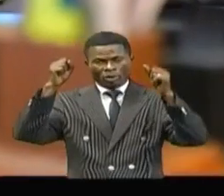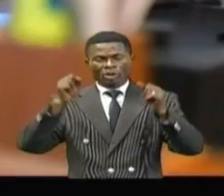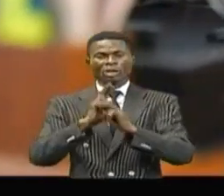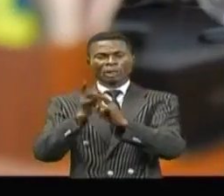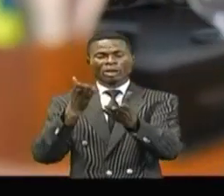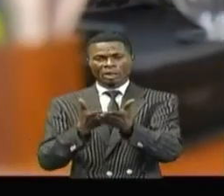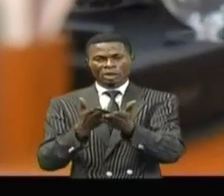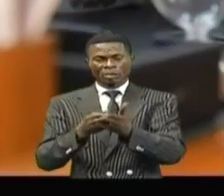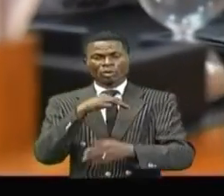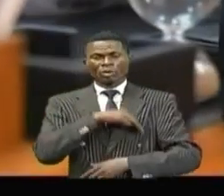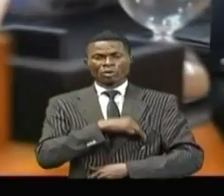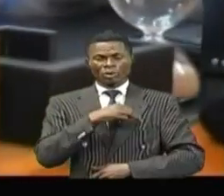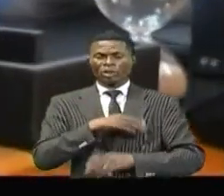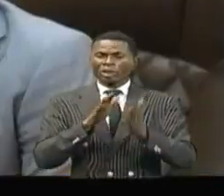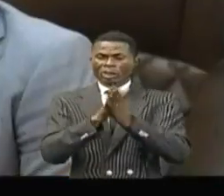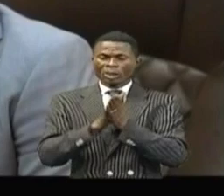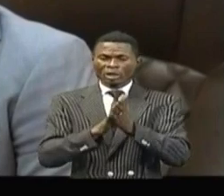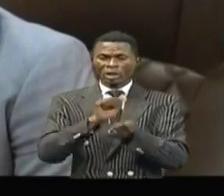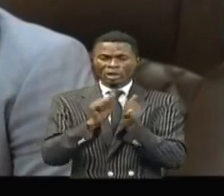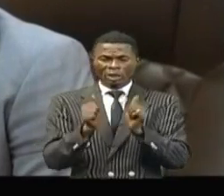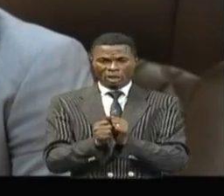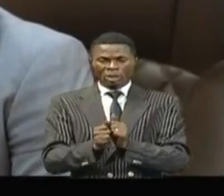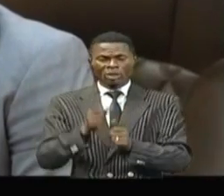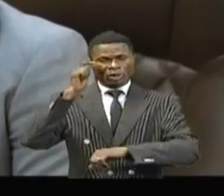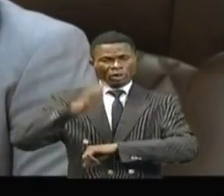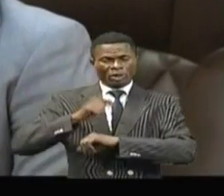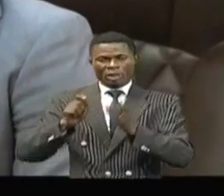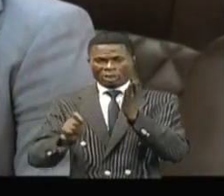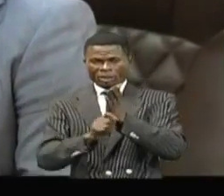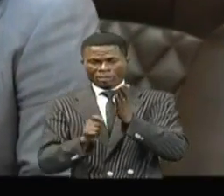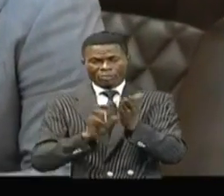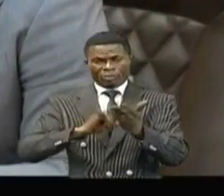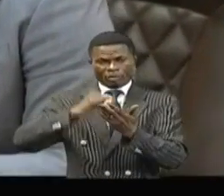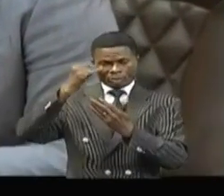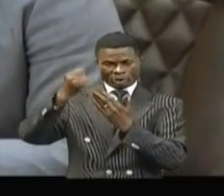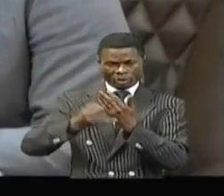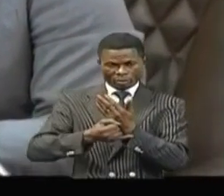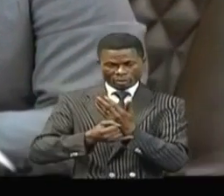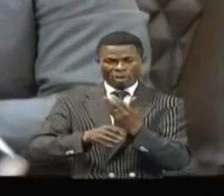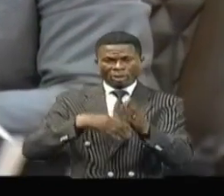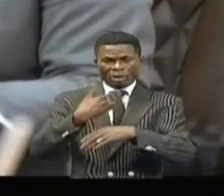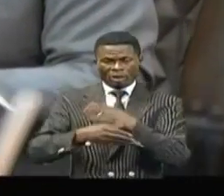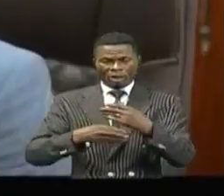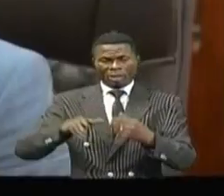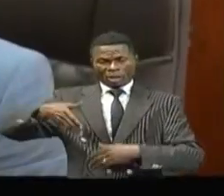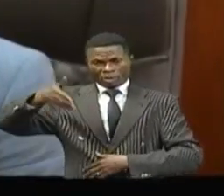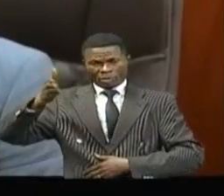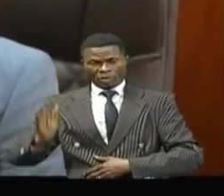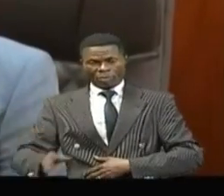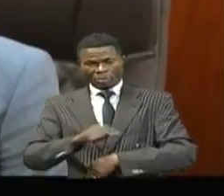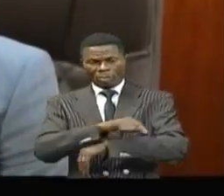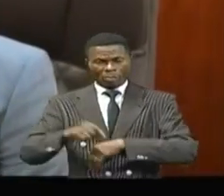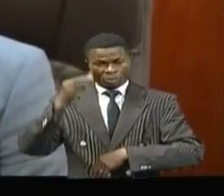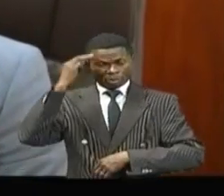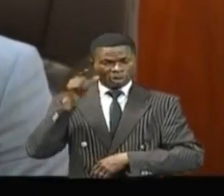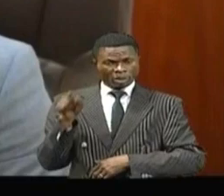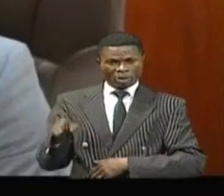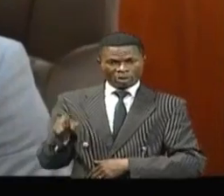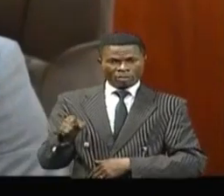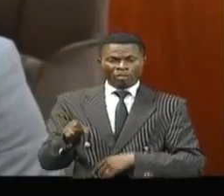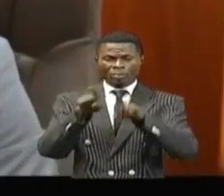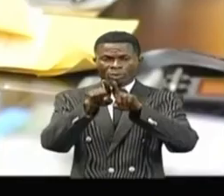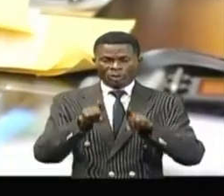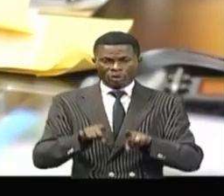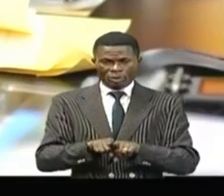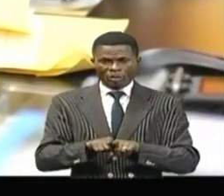de mission relative à l'état des lieux juridiques et techniques du projet réalisé par les experts des ministères impliqués, mais